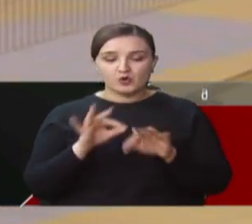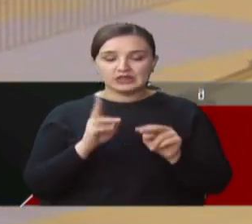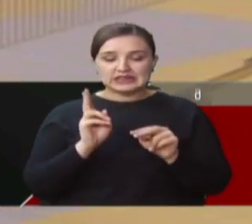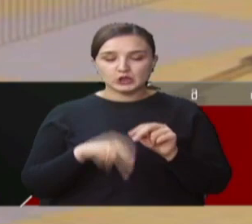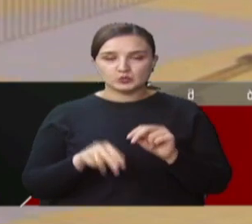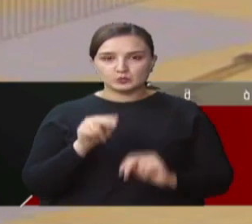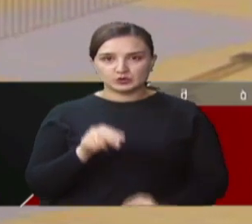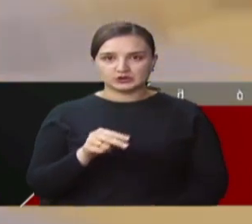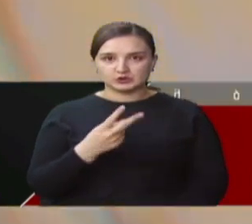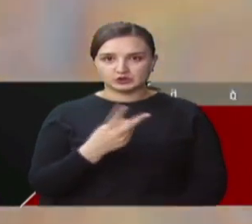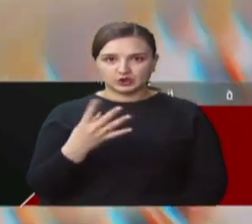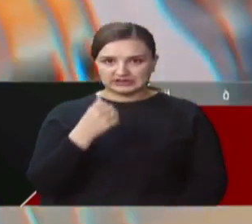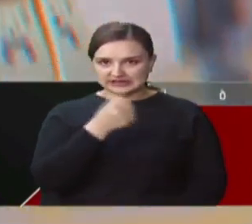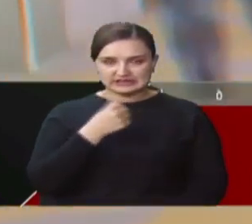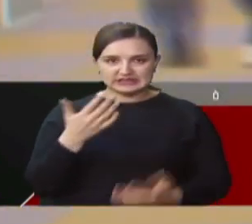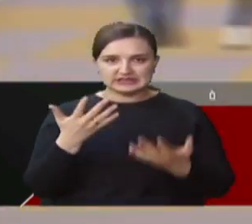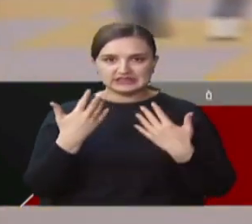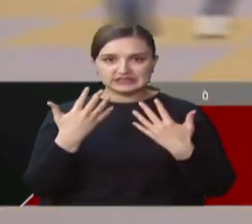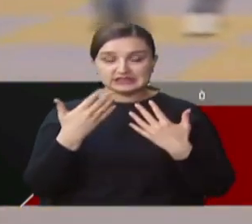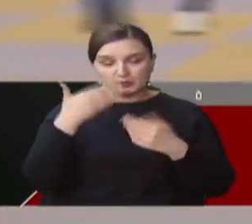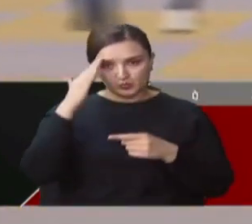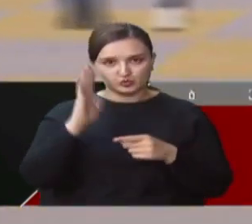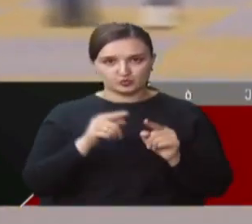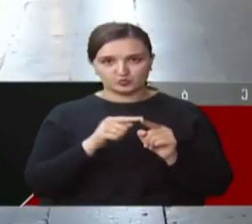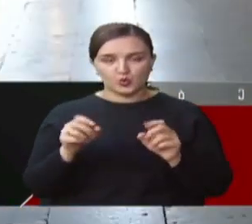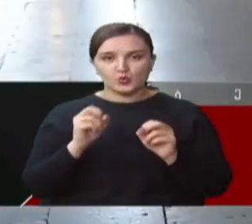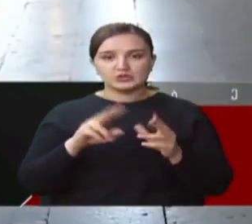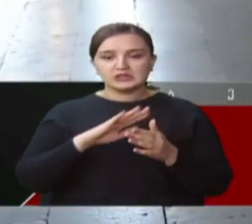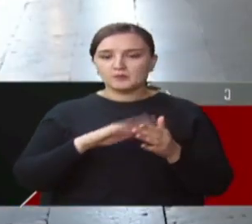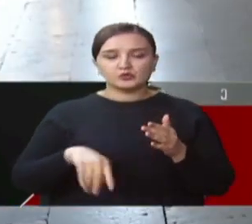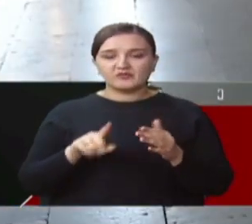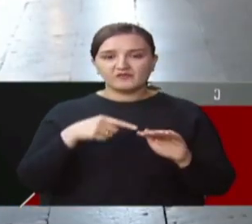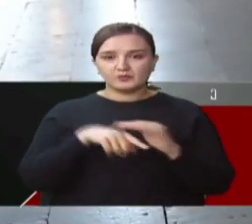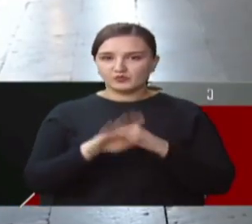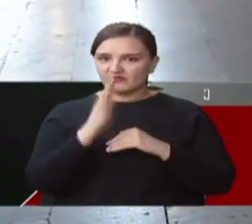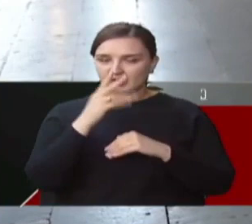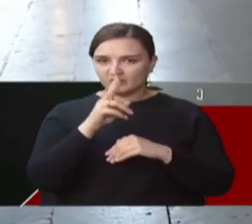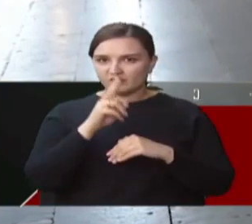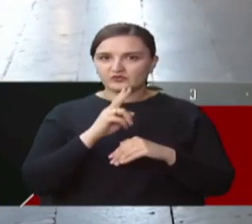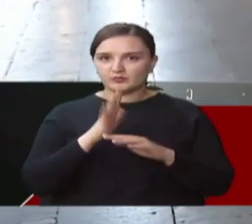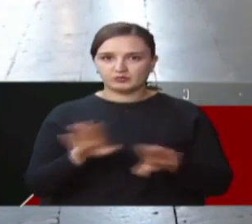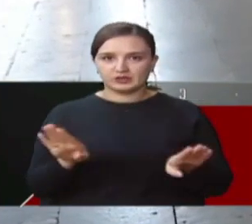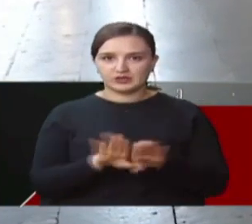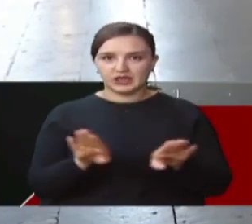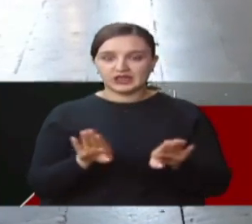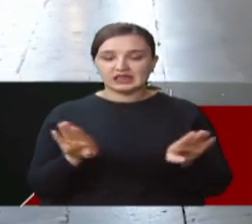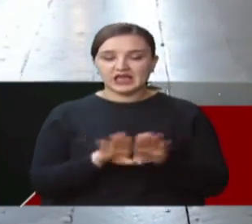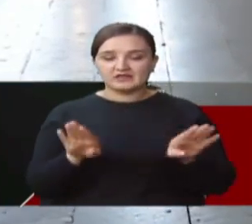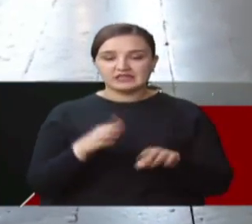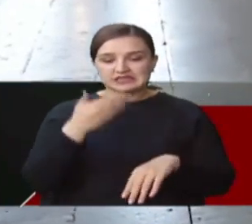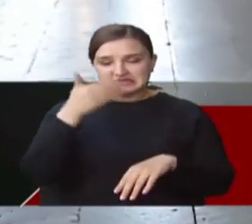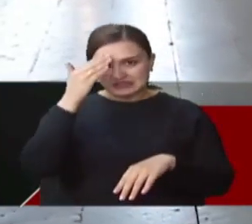დასრულებას 2024 წლის ზაფხულში ვარაუდობენ. Უსაფრთხოების მიზნით ვარკეთილის მეტრო ორი თვით სრულად დაიკეტება. Დაკეტვა